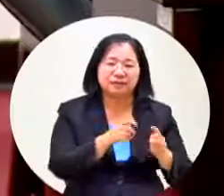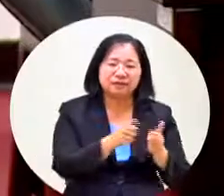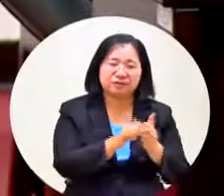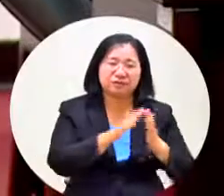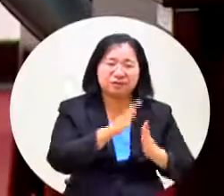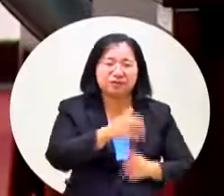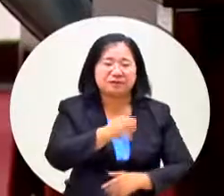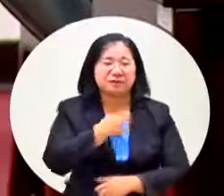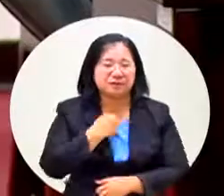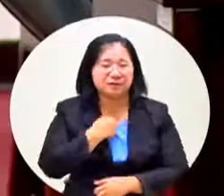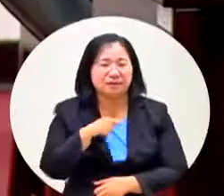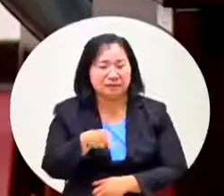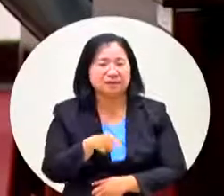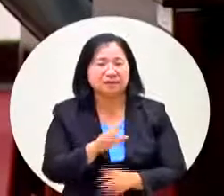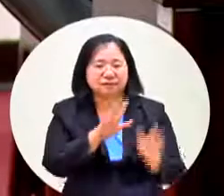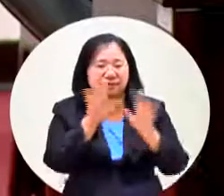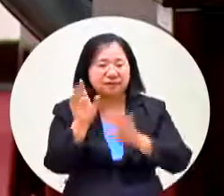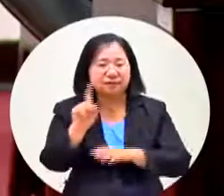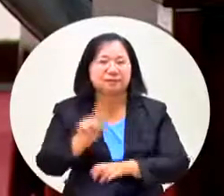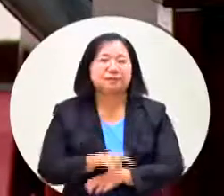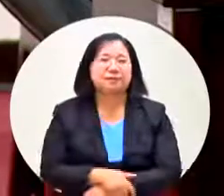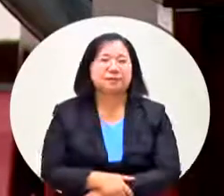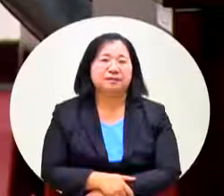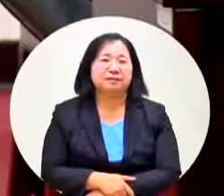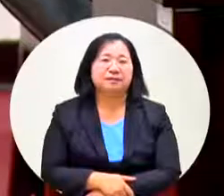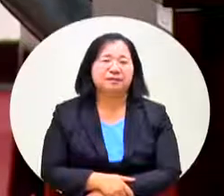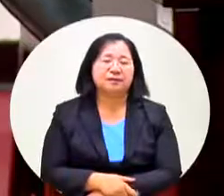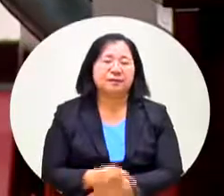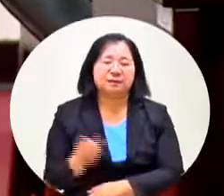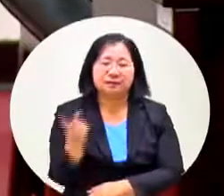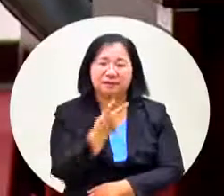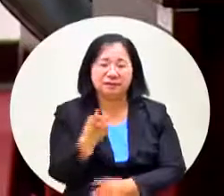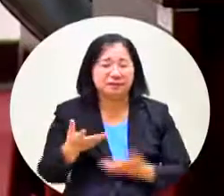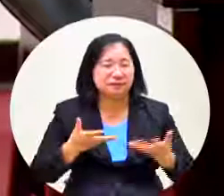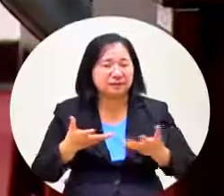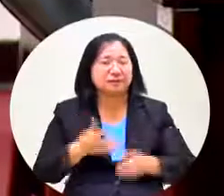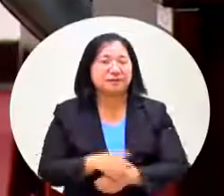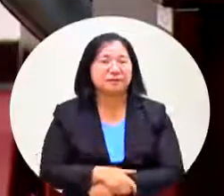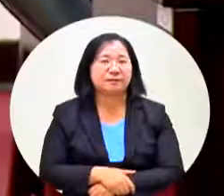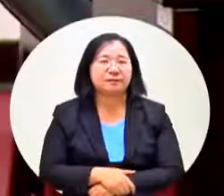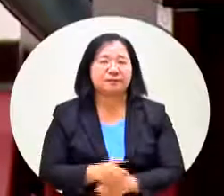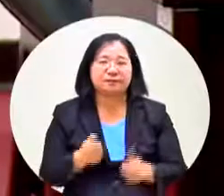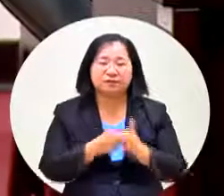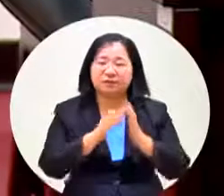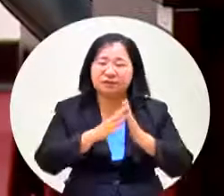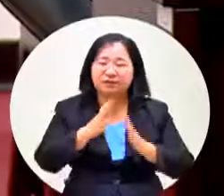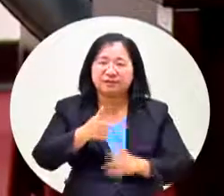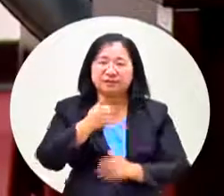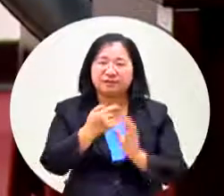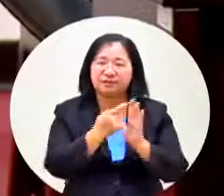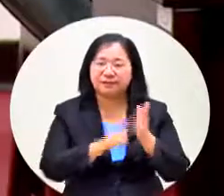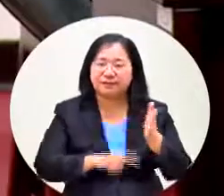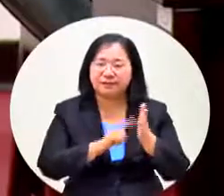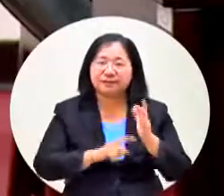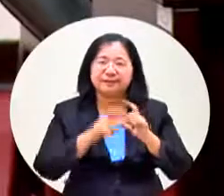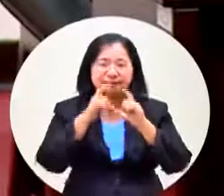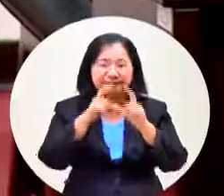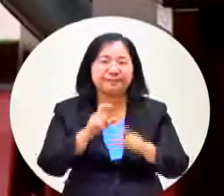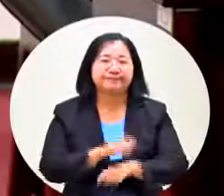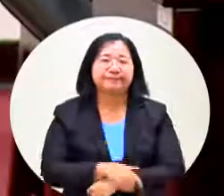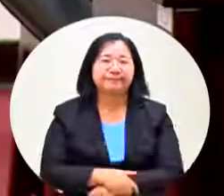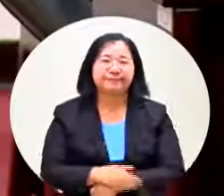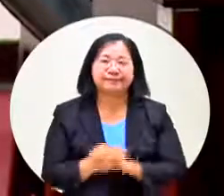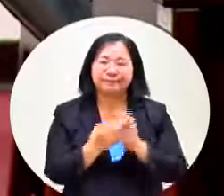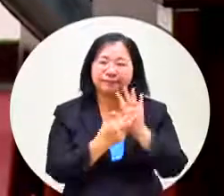年9月底前要完成这样的审议程序。 哦，好，请坐。这个看会当保留的啦，啊，保留起来，你嘛是